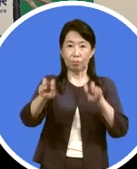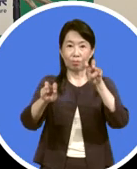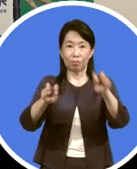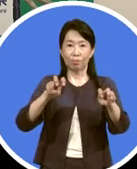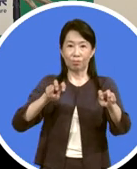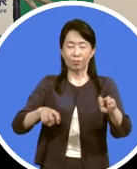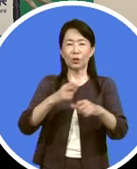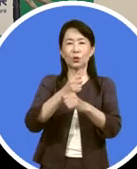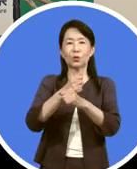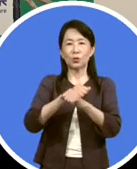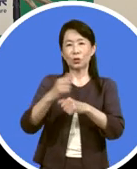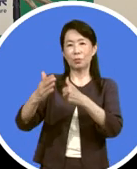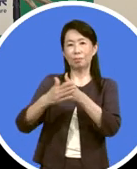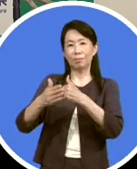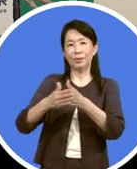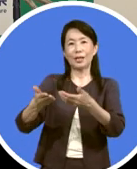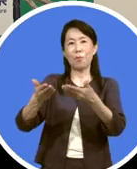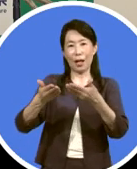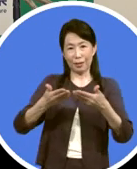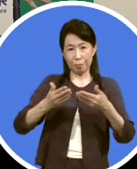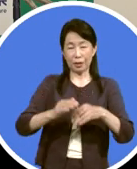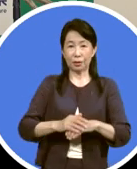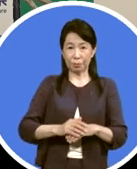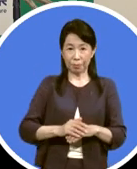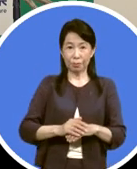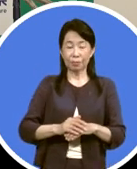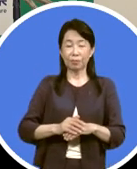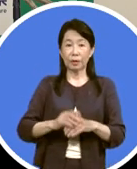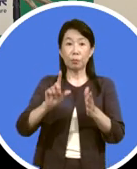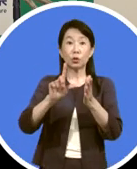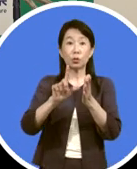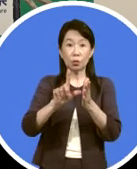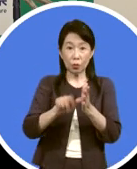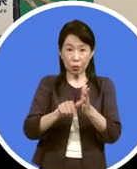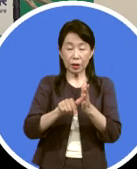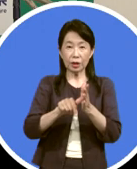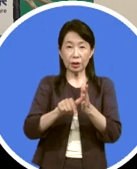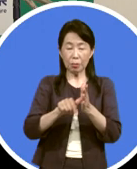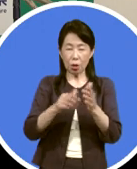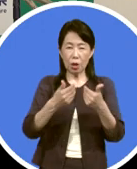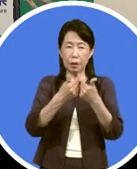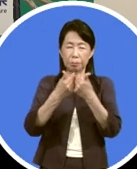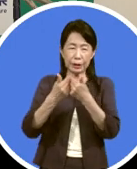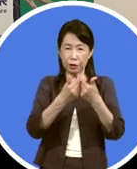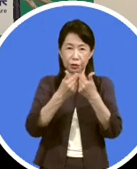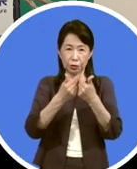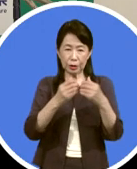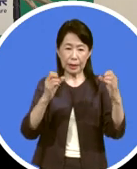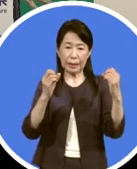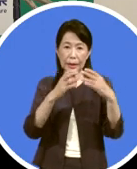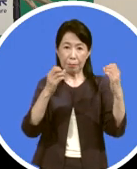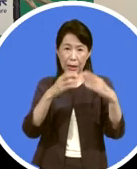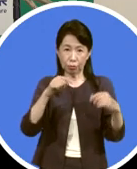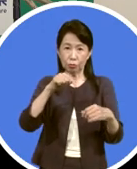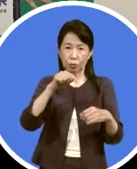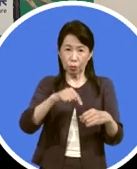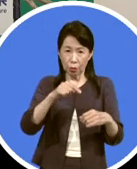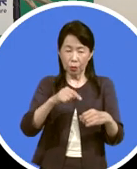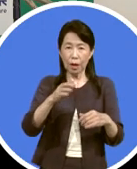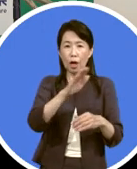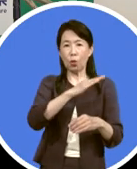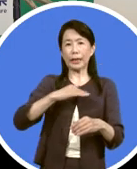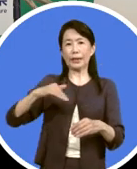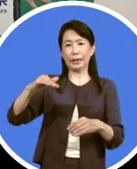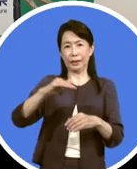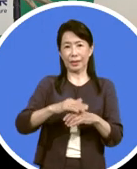離れるようなことの工夫をして頂いておりますがただその時もですね密集するそういう場所を作ってしまう